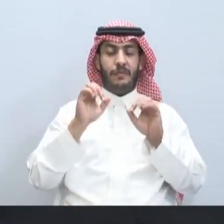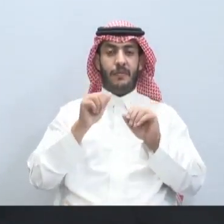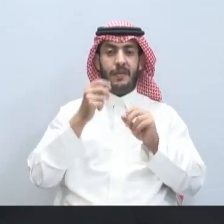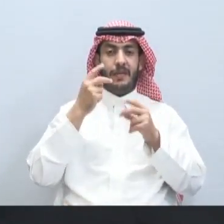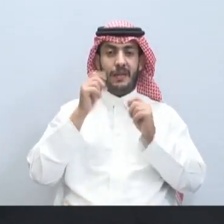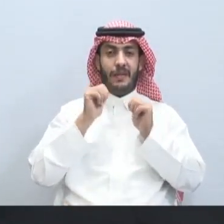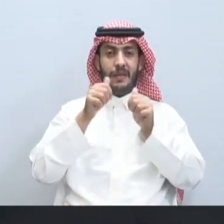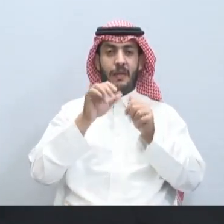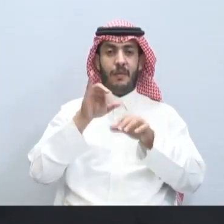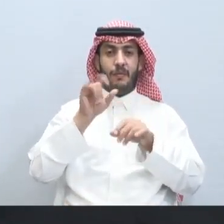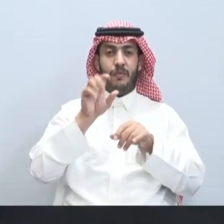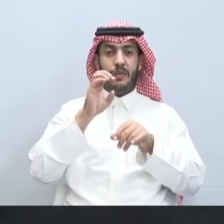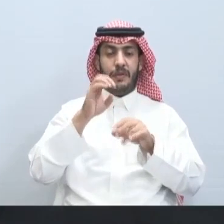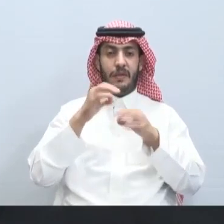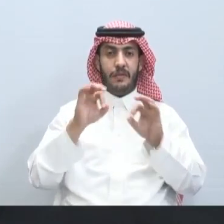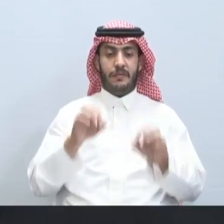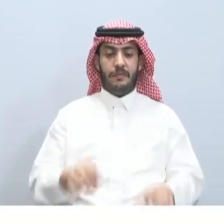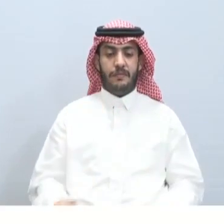اطلاق المنتجات